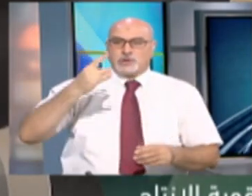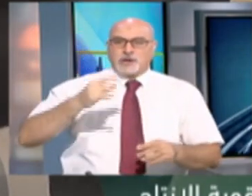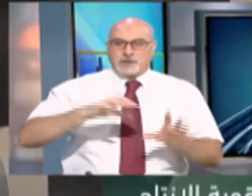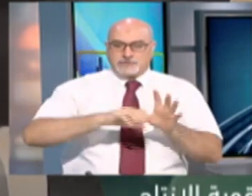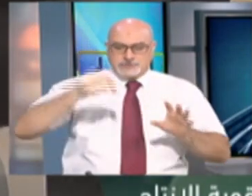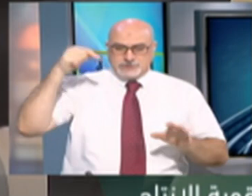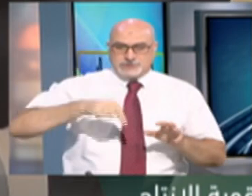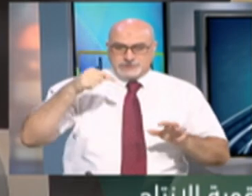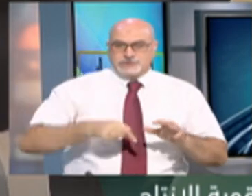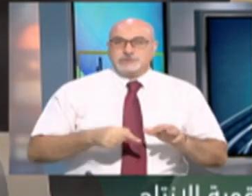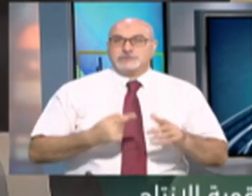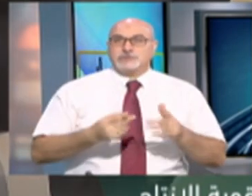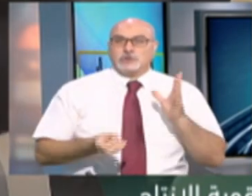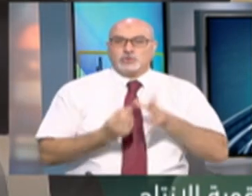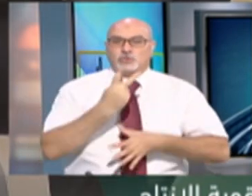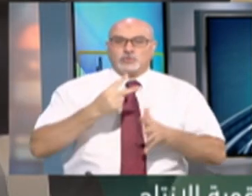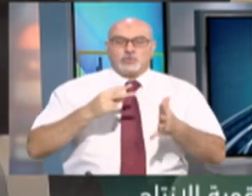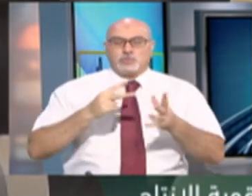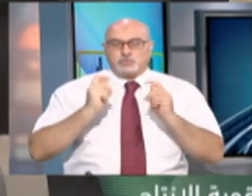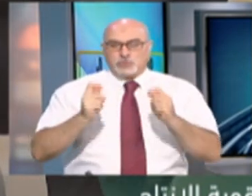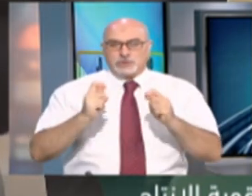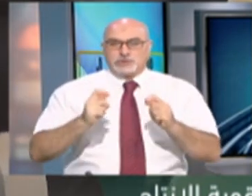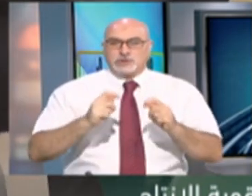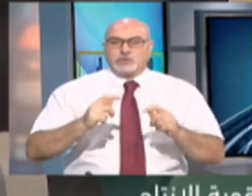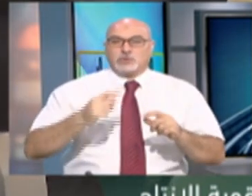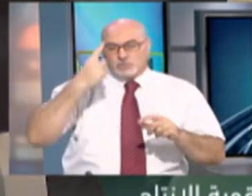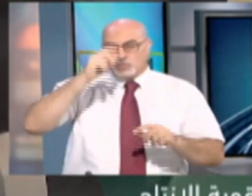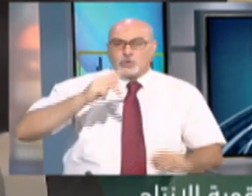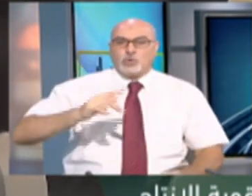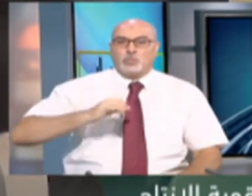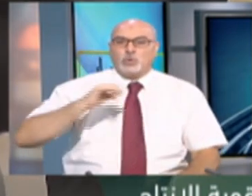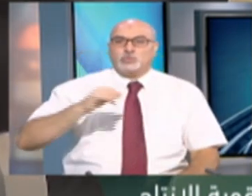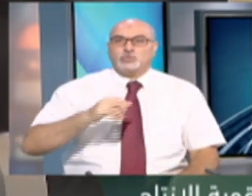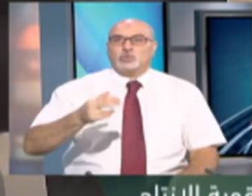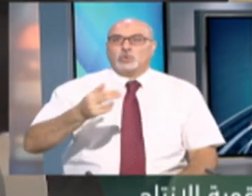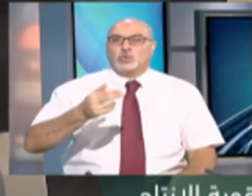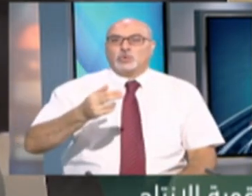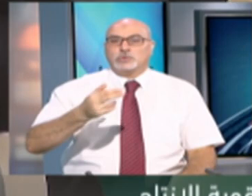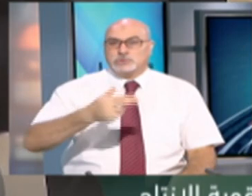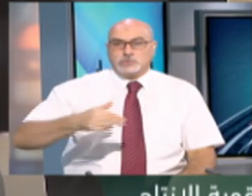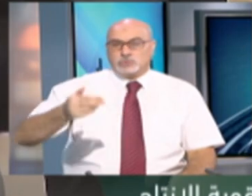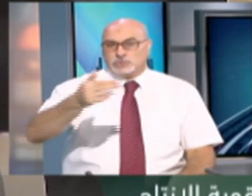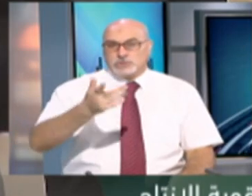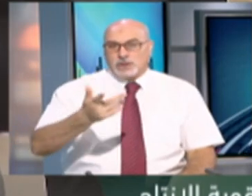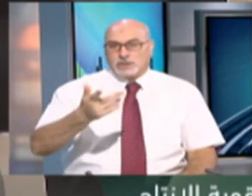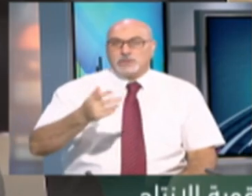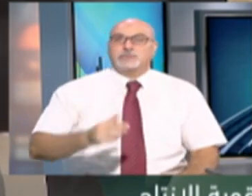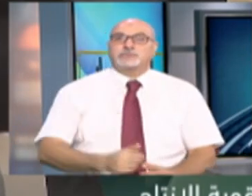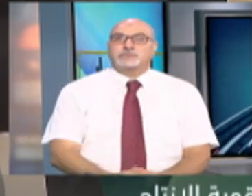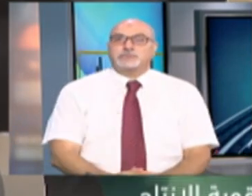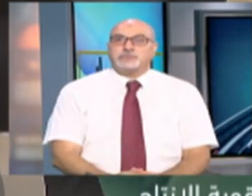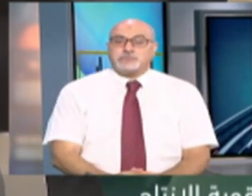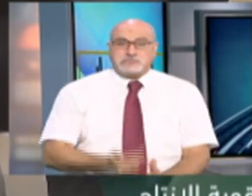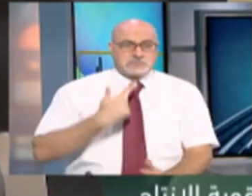في السياسة الجديدة تاع تقوية الإنتاج الوطني والتخلي عن كل ما هو مستورد إلا للضرورة